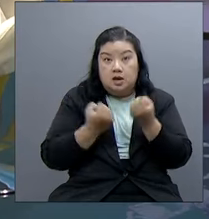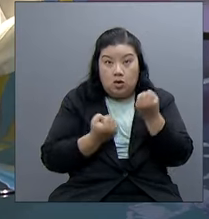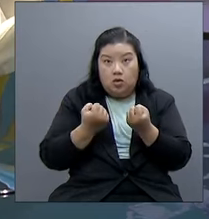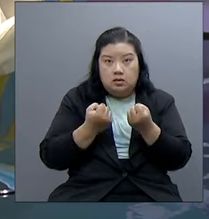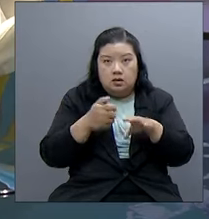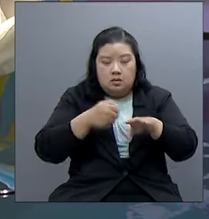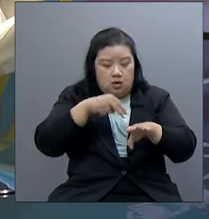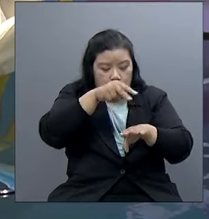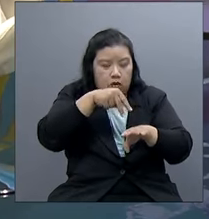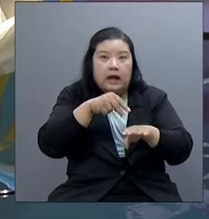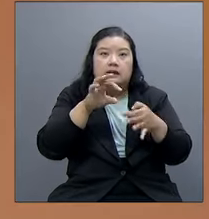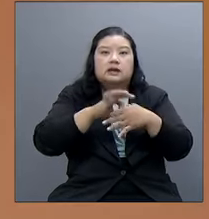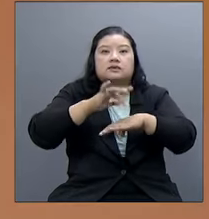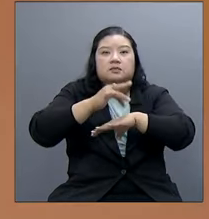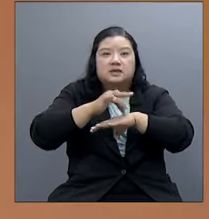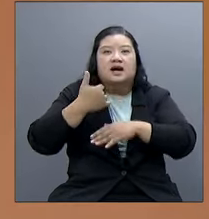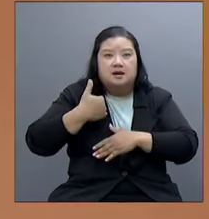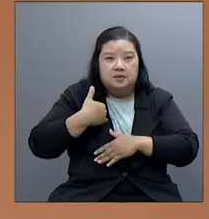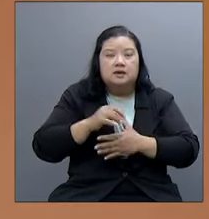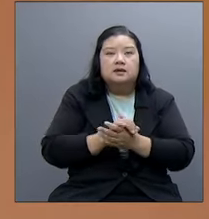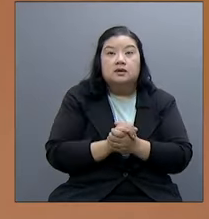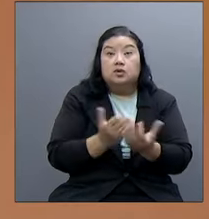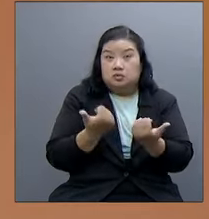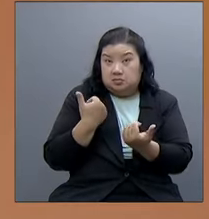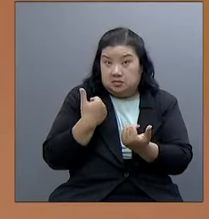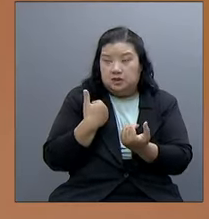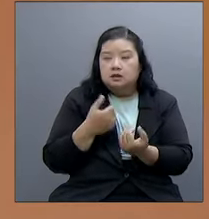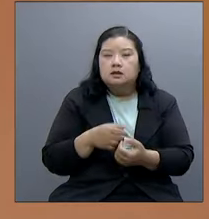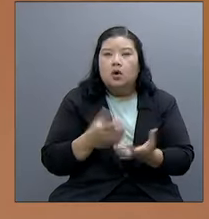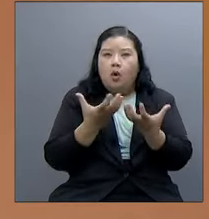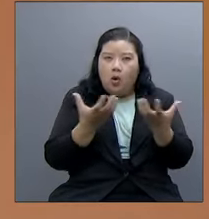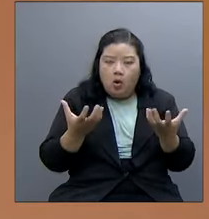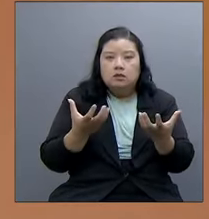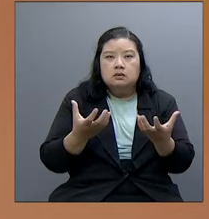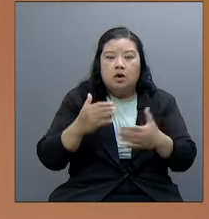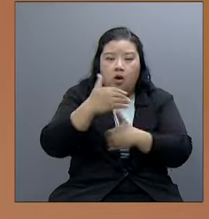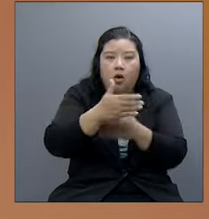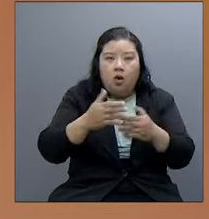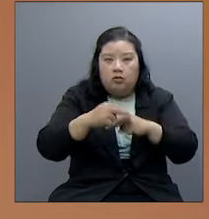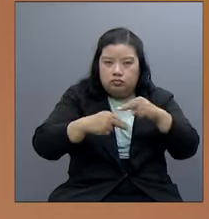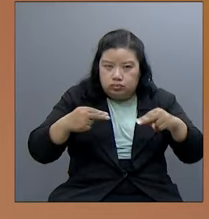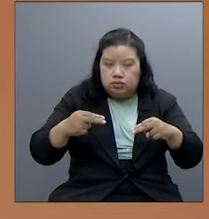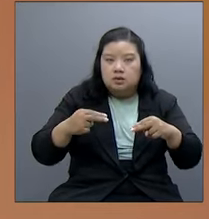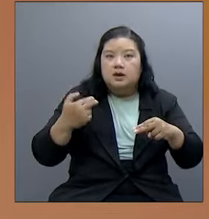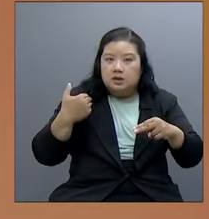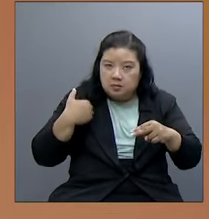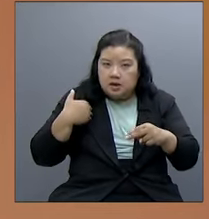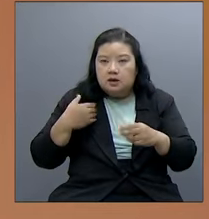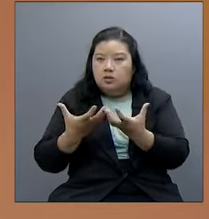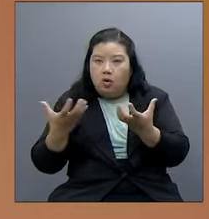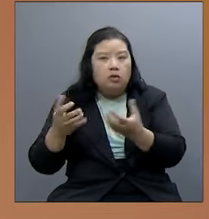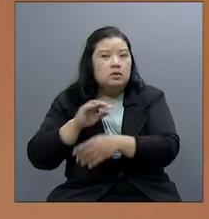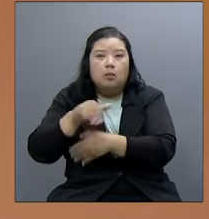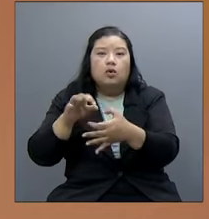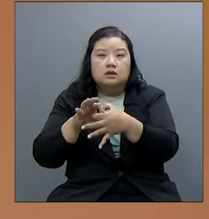Recycle แล้วกอมาขายอืม เดีนี้แบวาผลิตพัหลายอย่างจะมแพอเกจบางสงบางอย่างแล criançasวจะเปเรของบรณซิวพันหรอตัวผลิตพันเอง